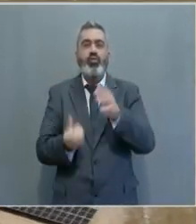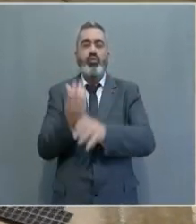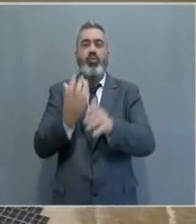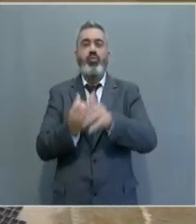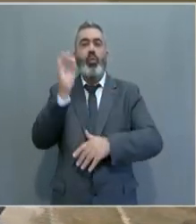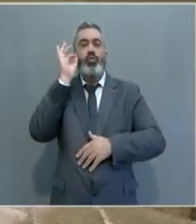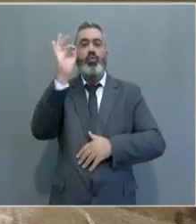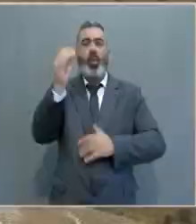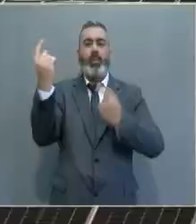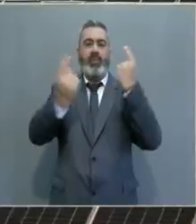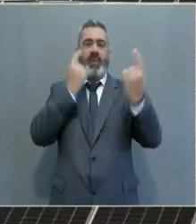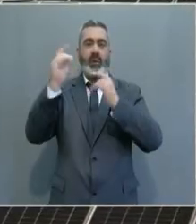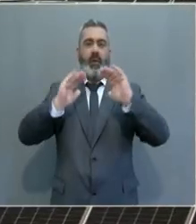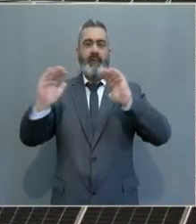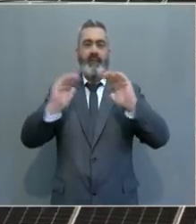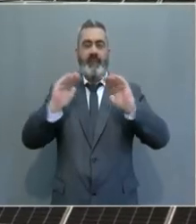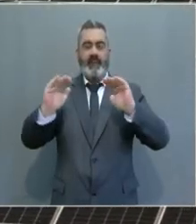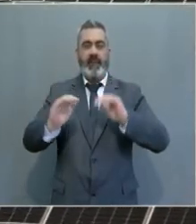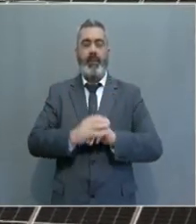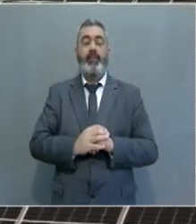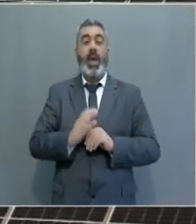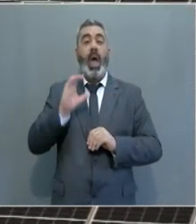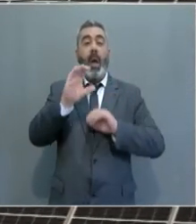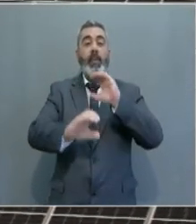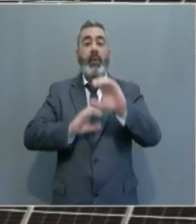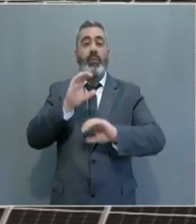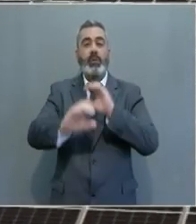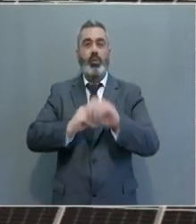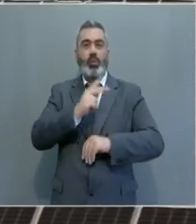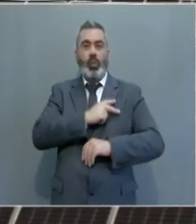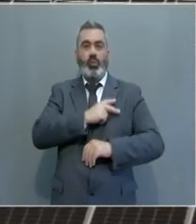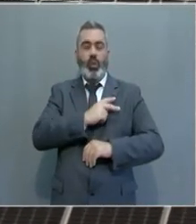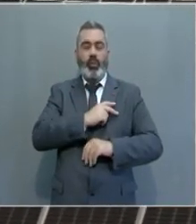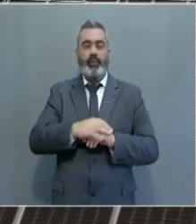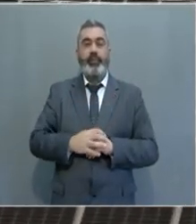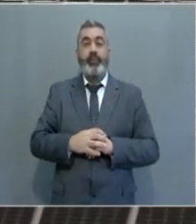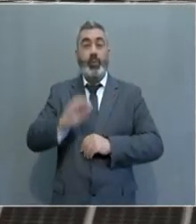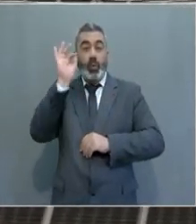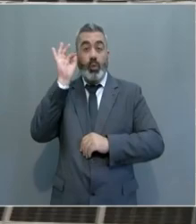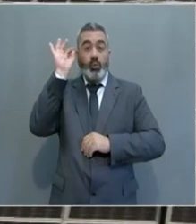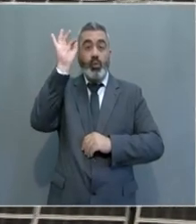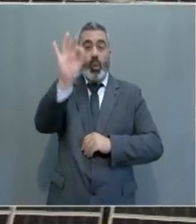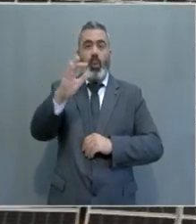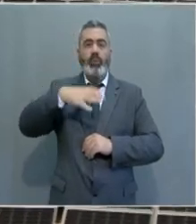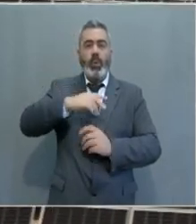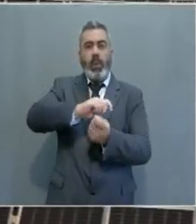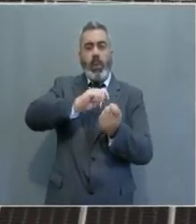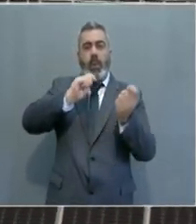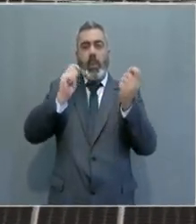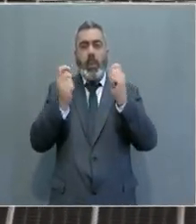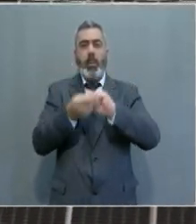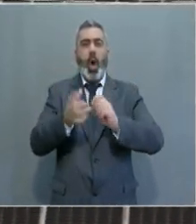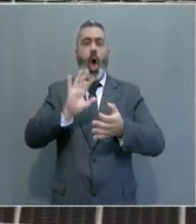πράσινη μετάβαση, μέσα από στρατηγικές επενδύσεις. Στόχος, η μετεξέλιξη σε έναν ολοκληρωμένο